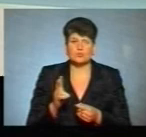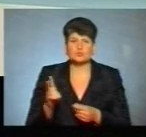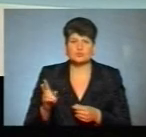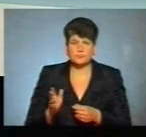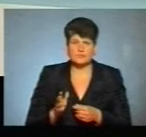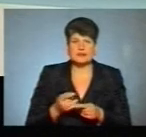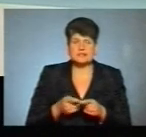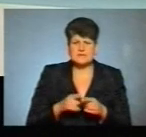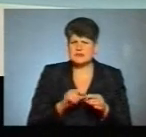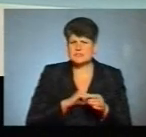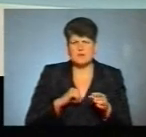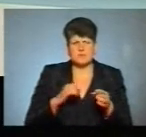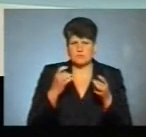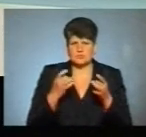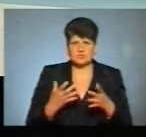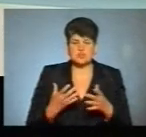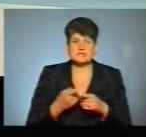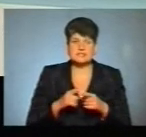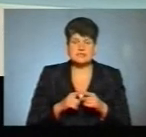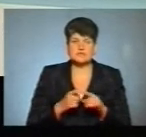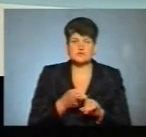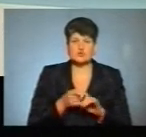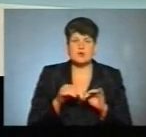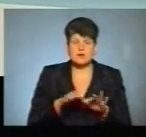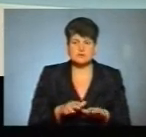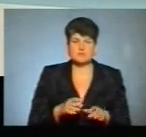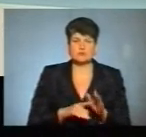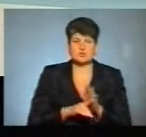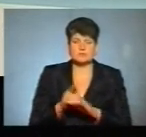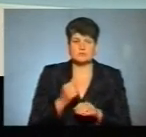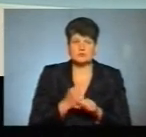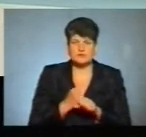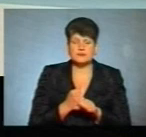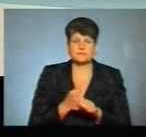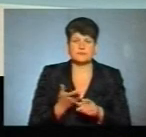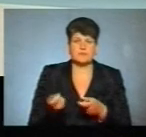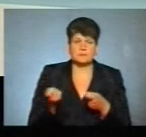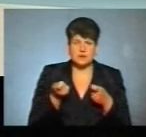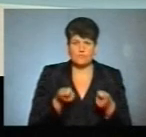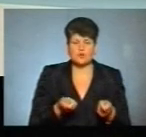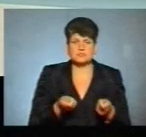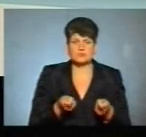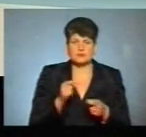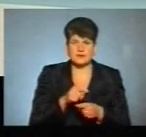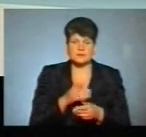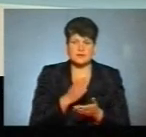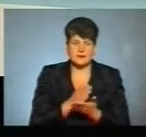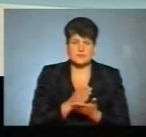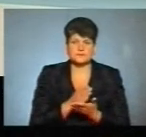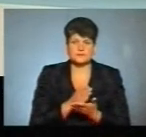Так. Такі найпростіше. Зараз ще в рамках акції ми запустили такі речі. Ми привозимо, там є в